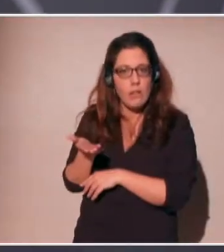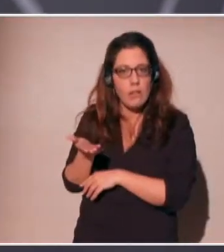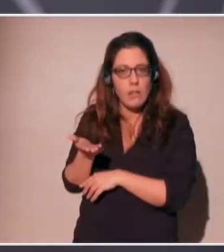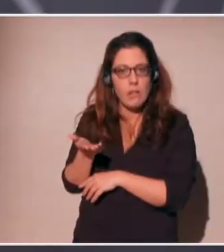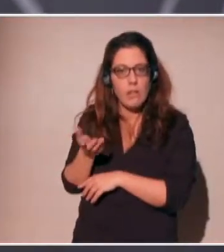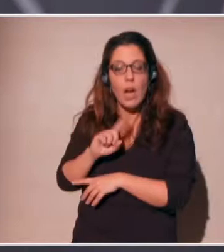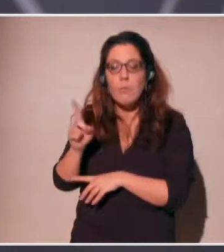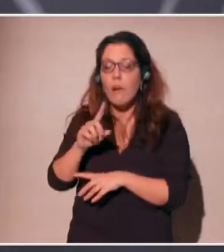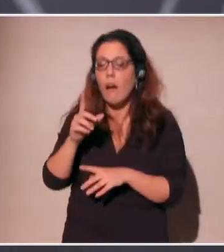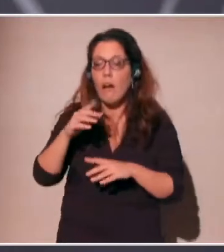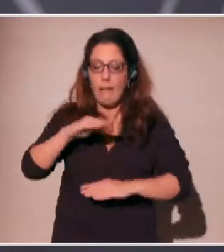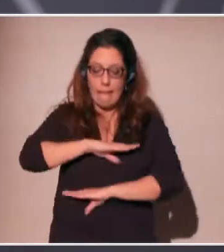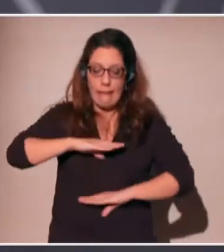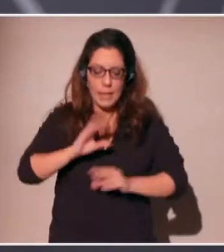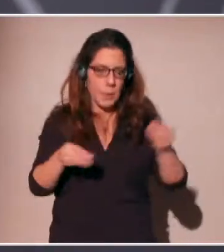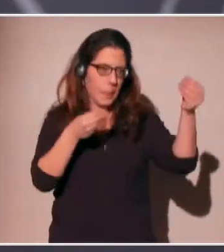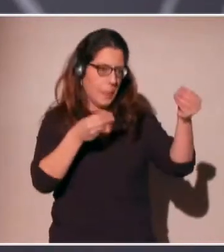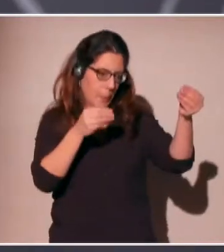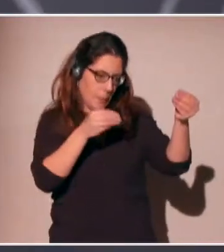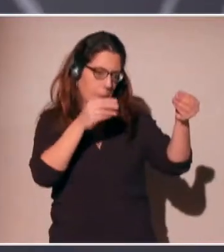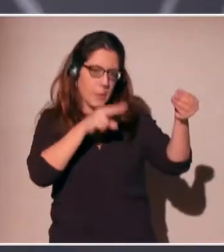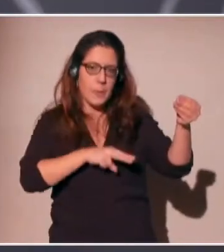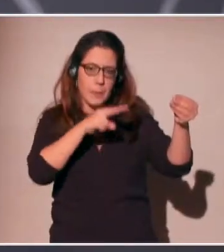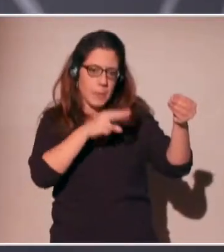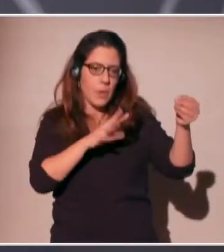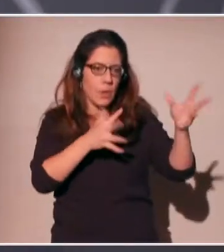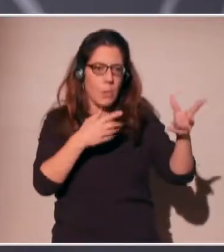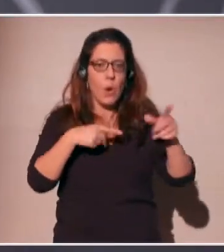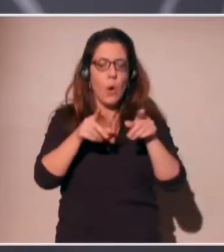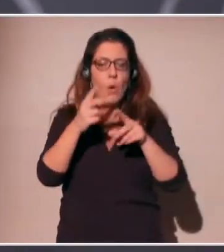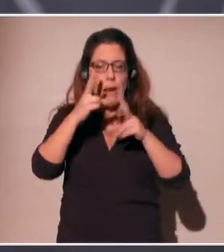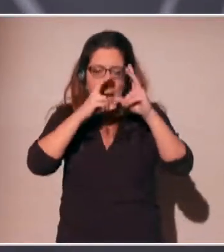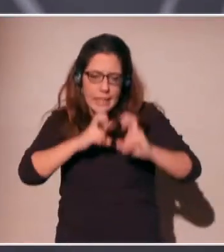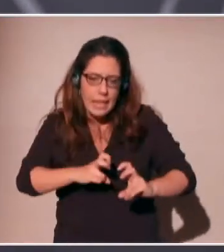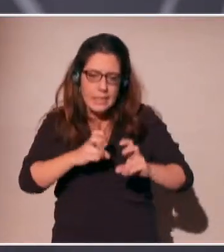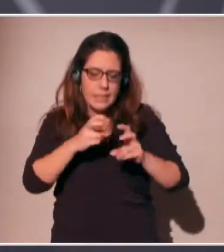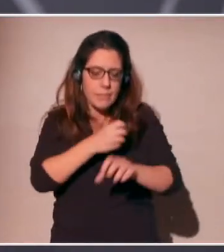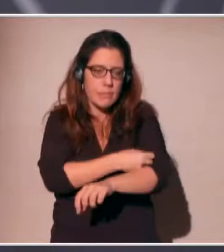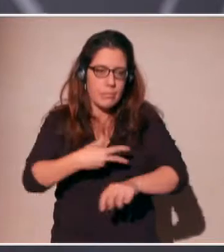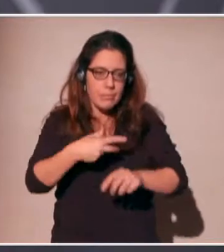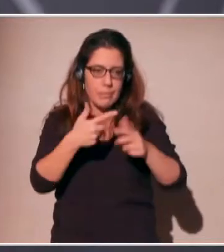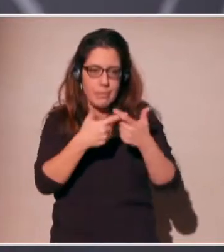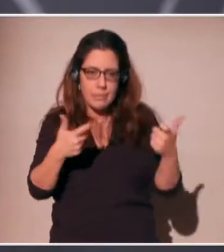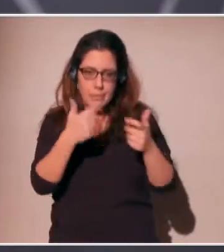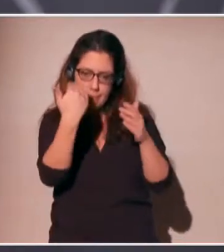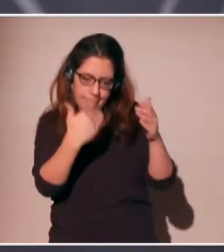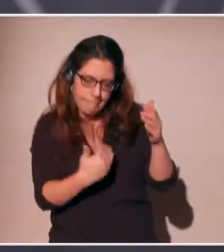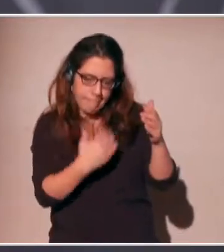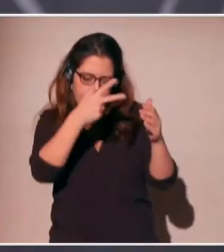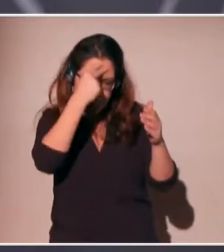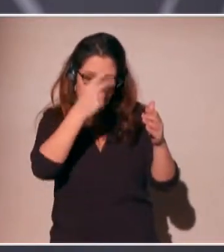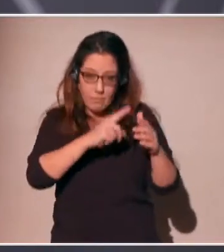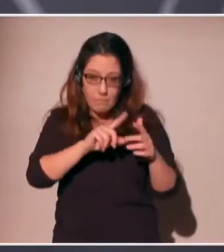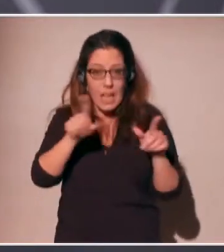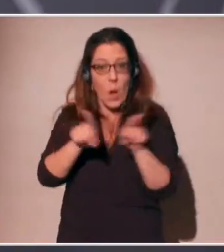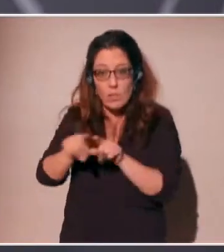l'interprétation d'une radio ou d'un résultat d'analyse, mais tout ce qui est de l'ordre de l'être humain, de l'interaction, le chirurgien qui va